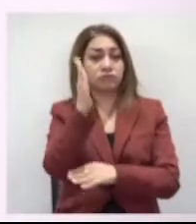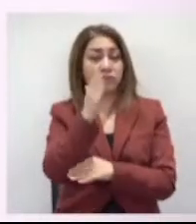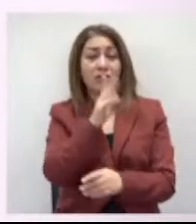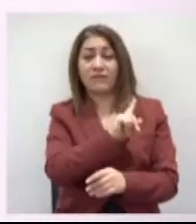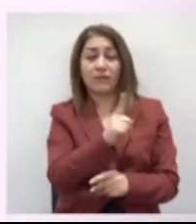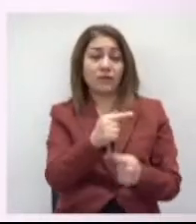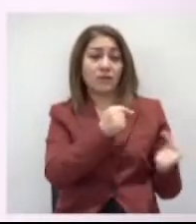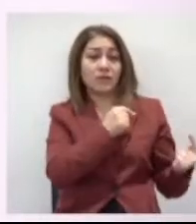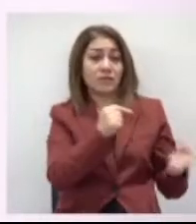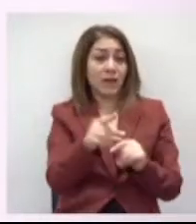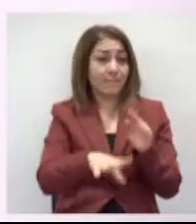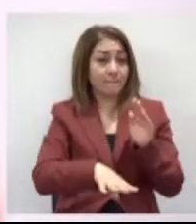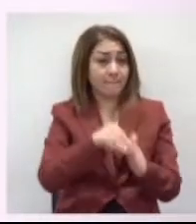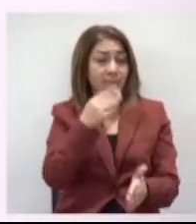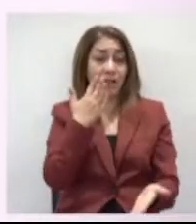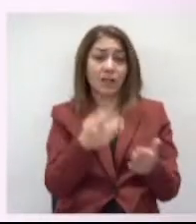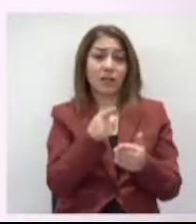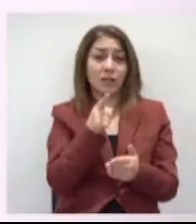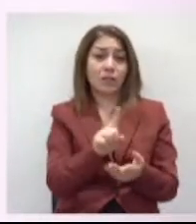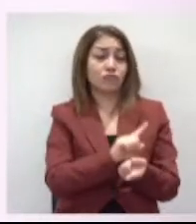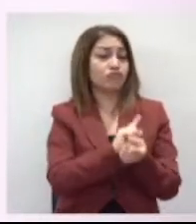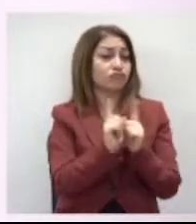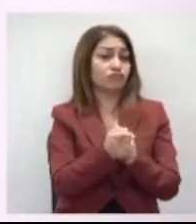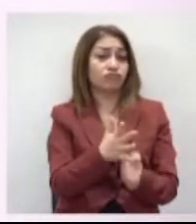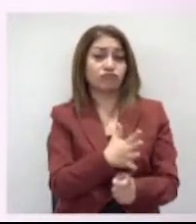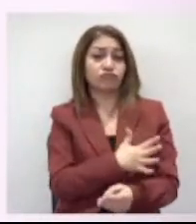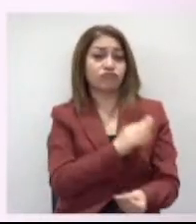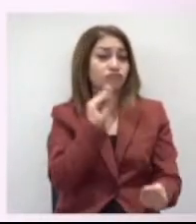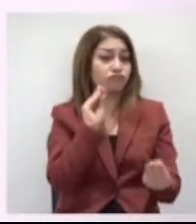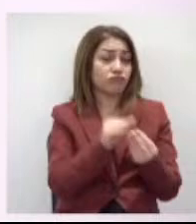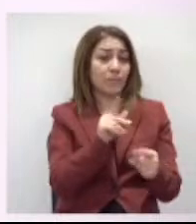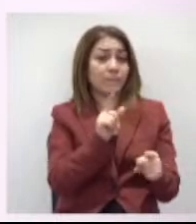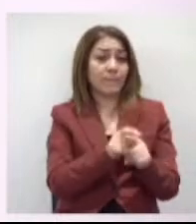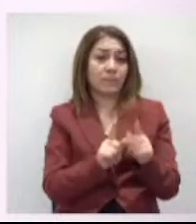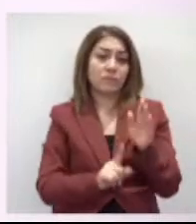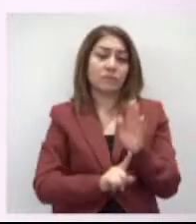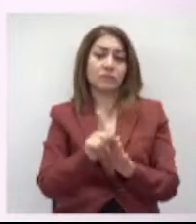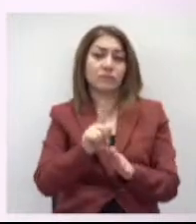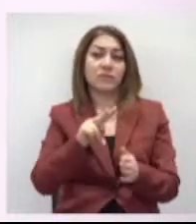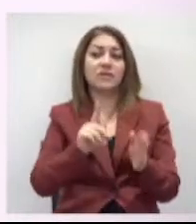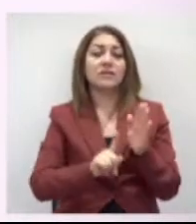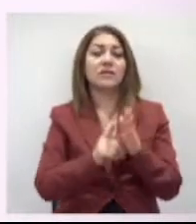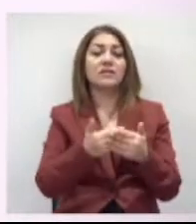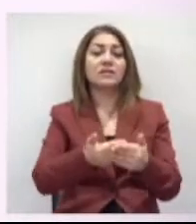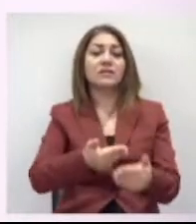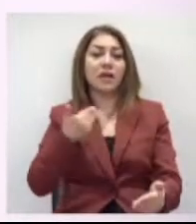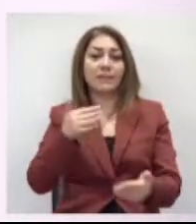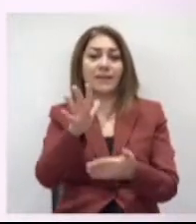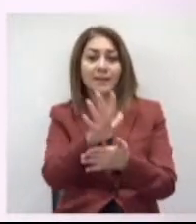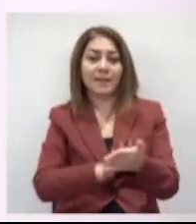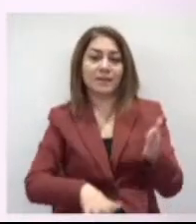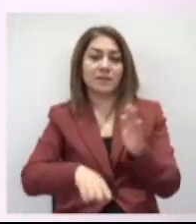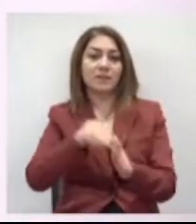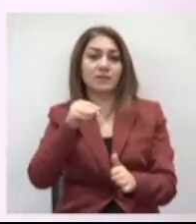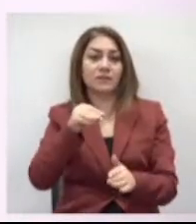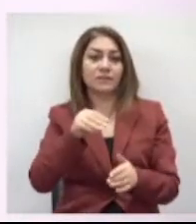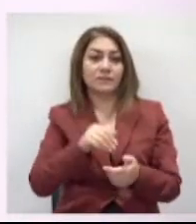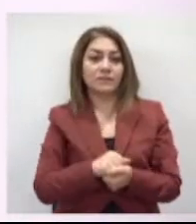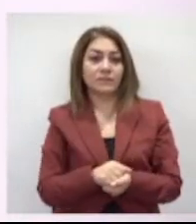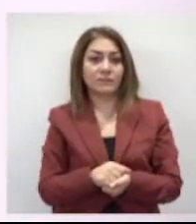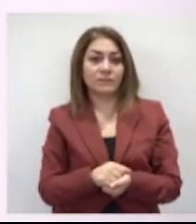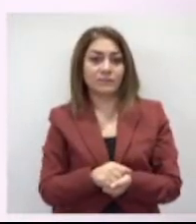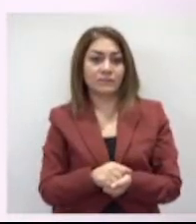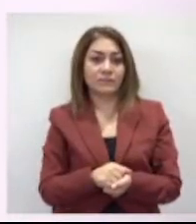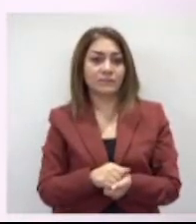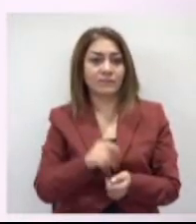դեմ քվեարկեք, և եթե դուք չեք փոխում ձեր որևէ բառը, ես դնելու եմ գոնե նախնական մի հատ այս տեքստը քվեարկման, լսում եք Տիկին Մանասյան